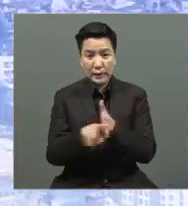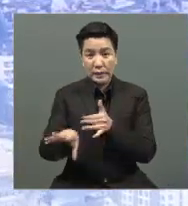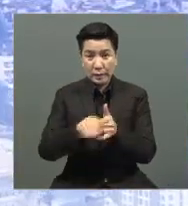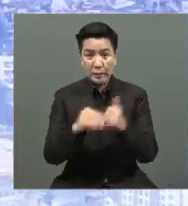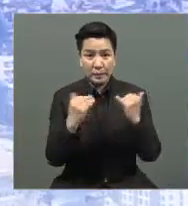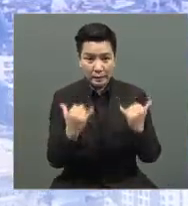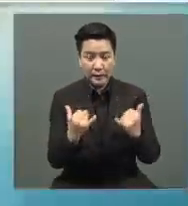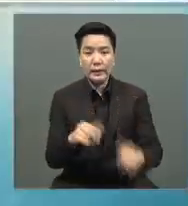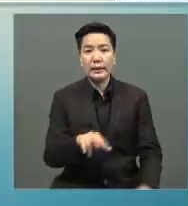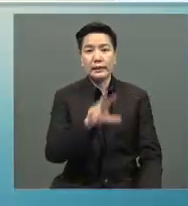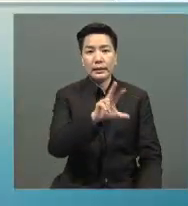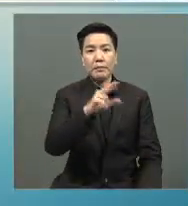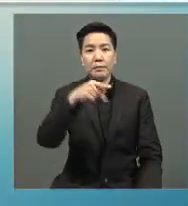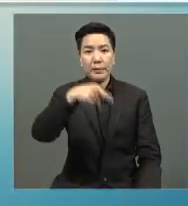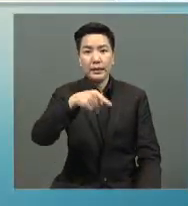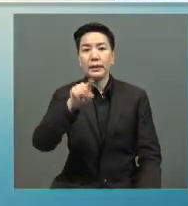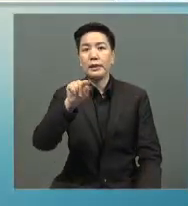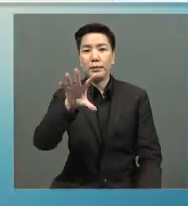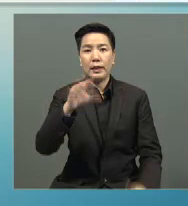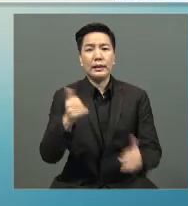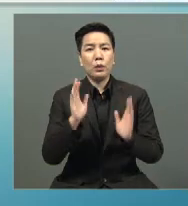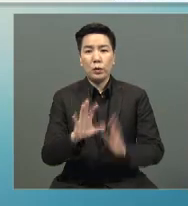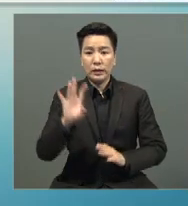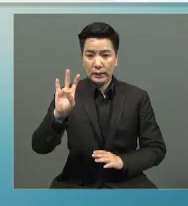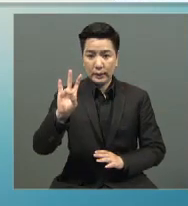ค่ะวันนี้มีอะไรงานผู้ป่วยใหม่เจ็บได้ครับทำให้ตัวเลขรวมสะสมขึ้นไปอยู่ที่ที่3พัน 25 7